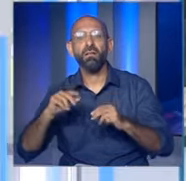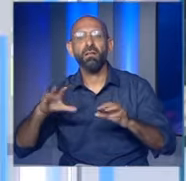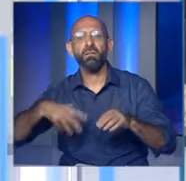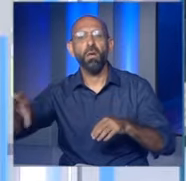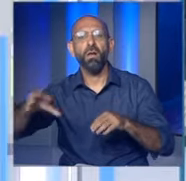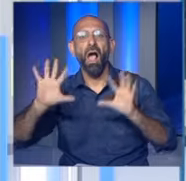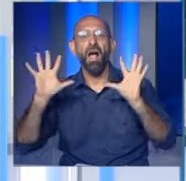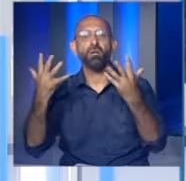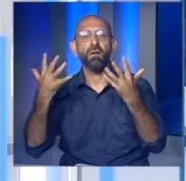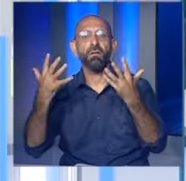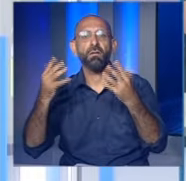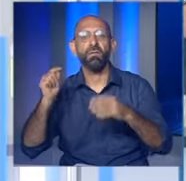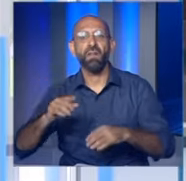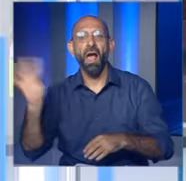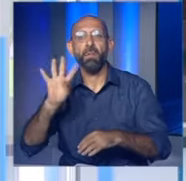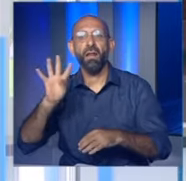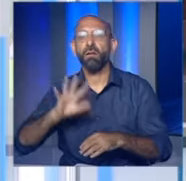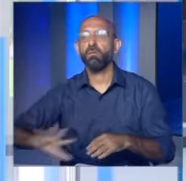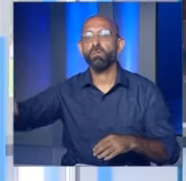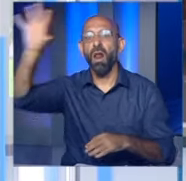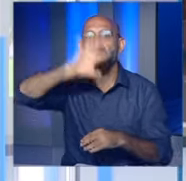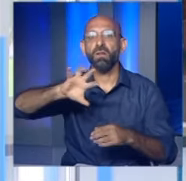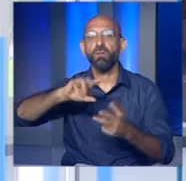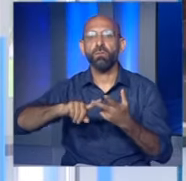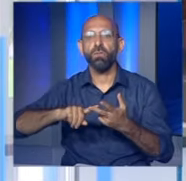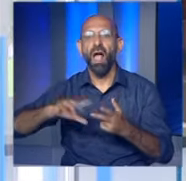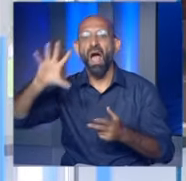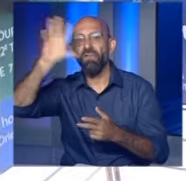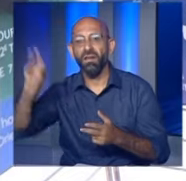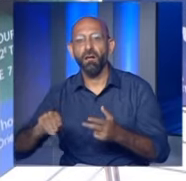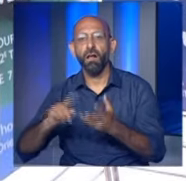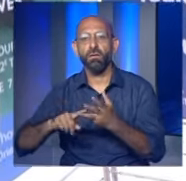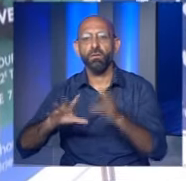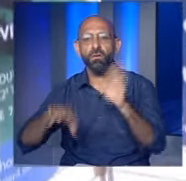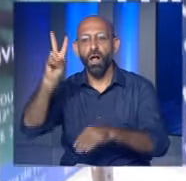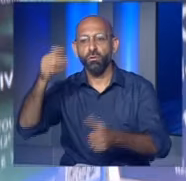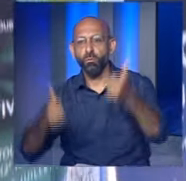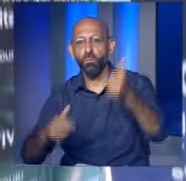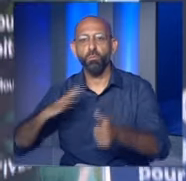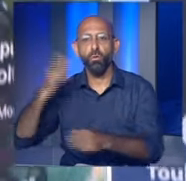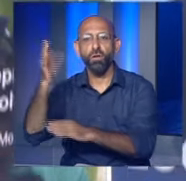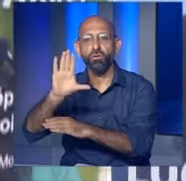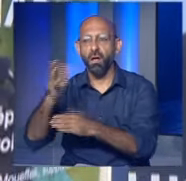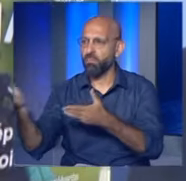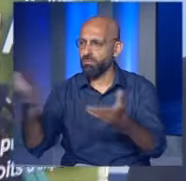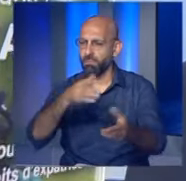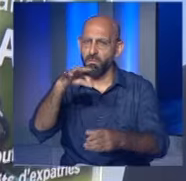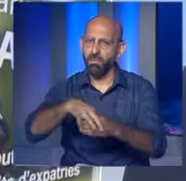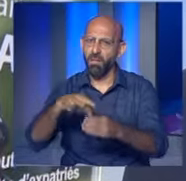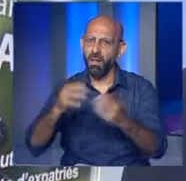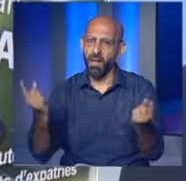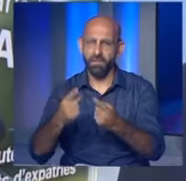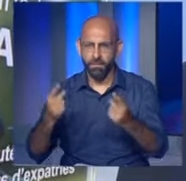ويندرج لبنان ضمن الدائره العاشره وهي تشمل نحو 40 بلدا في الشرق الاوسط وافريقيا الشرقيه حيث يتنافس